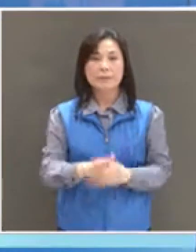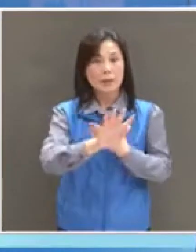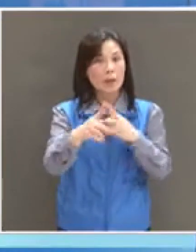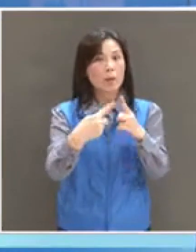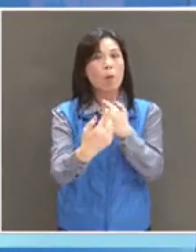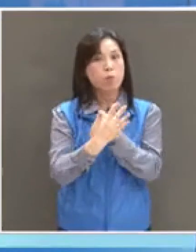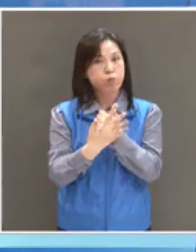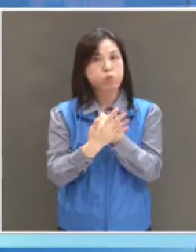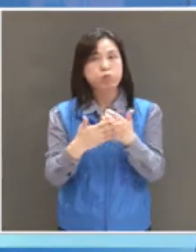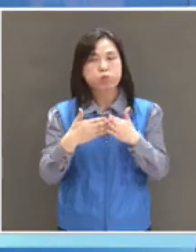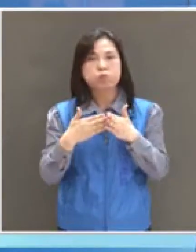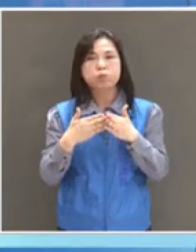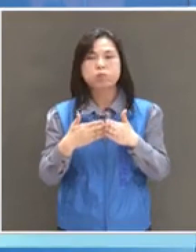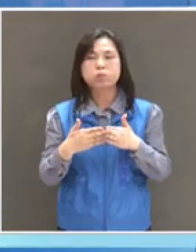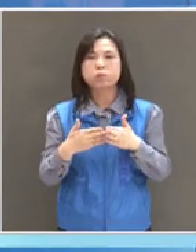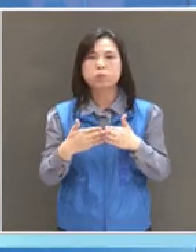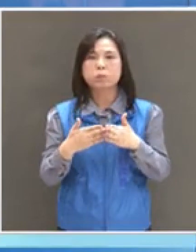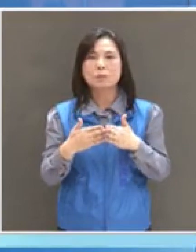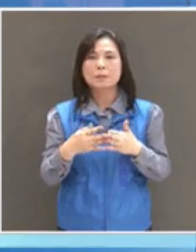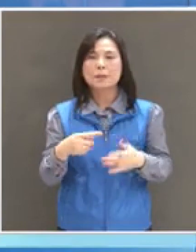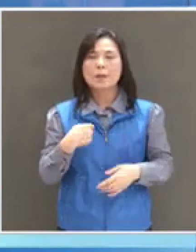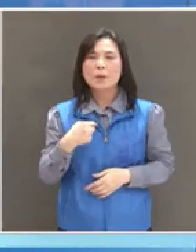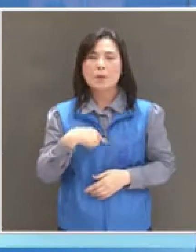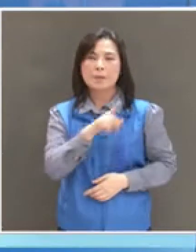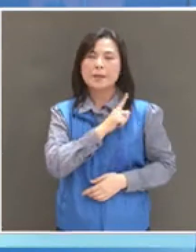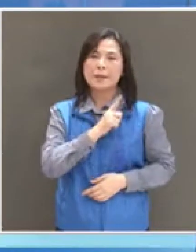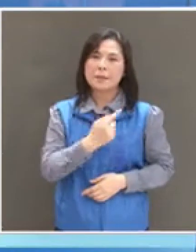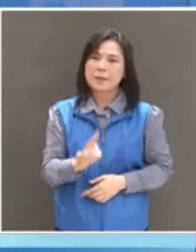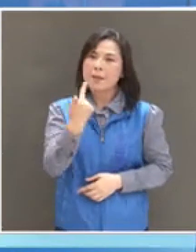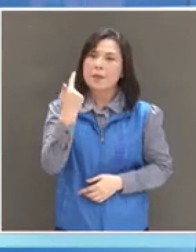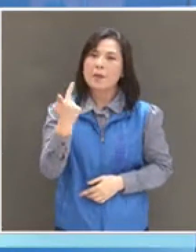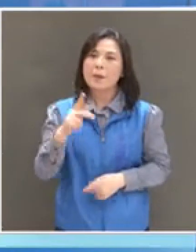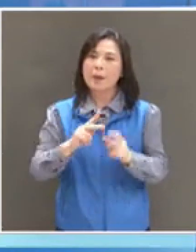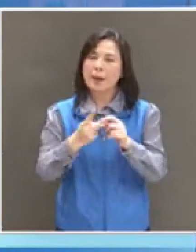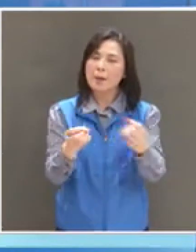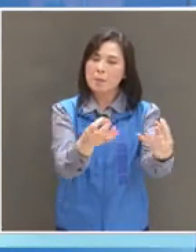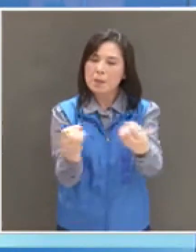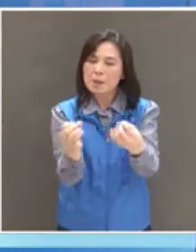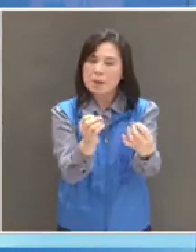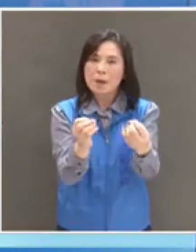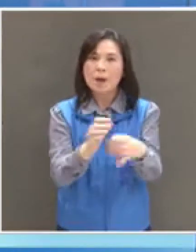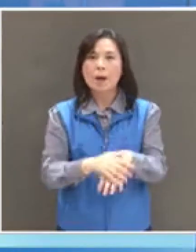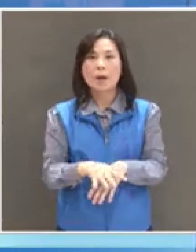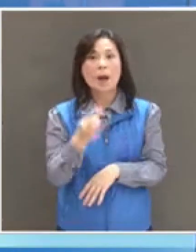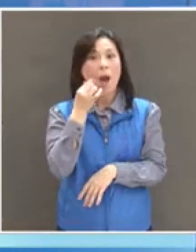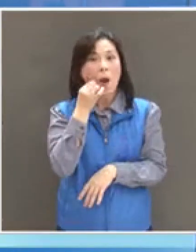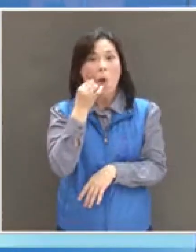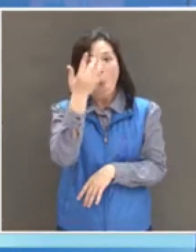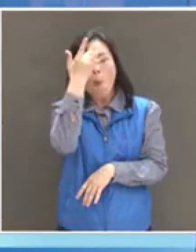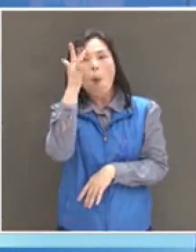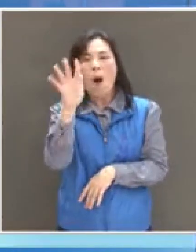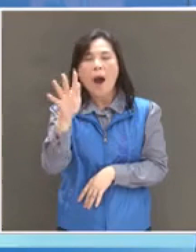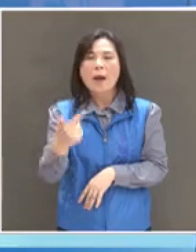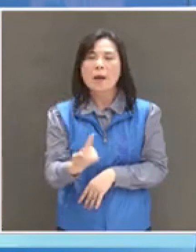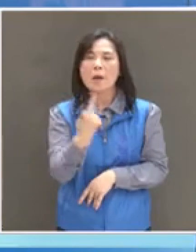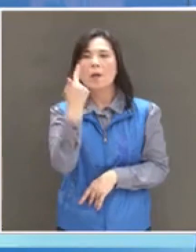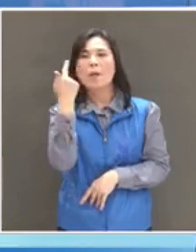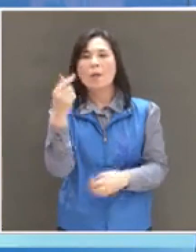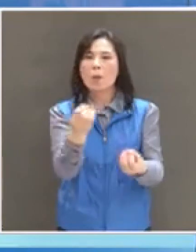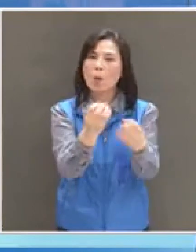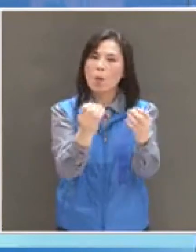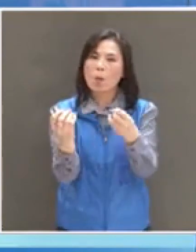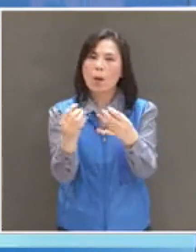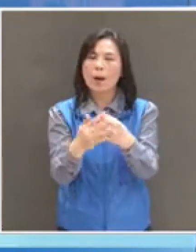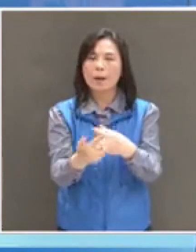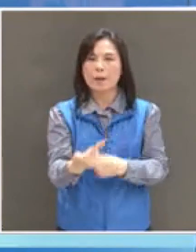工，我们就更加主动赶快去跟他帮忙，再怎么困难都帮忙，赶快让疫苗进来，